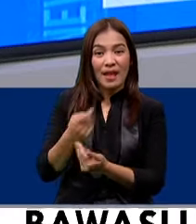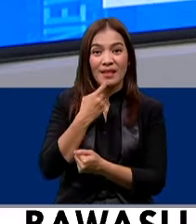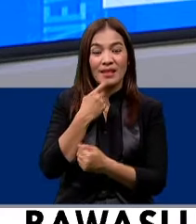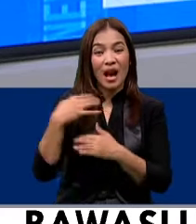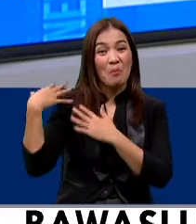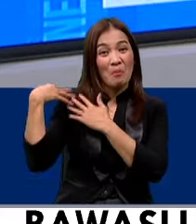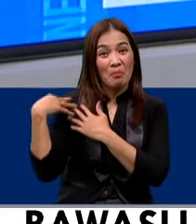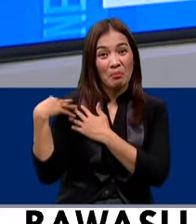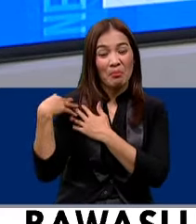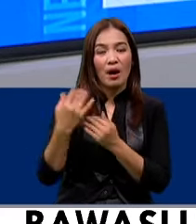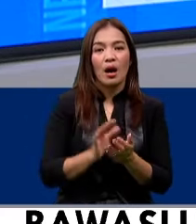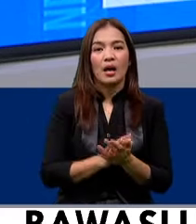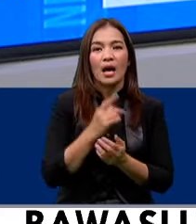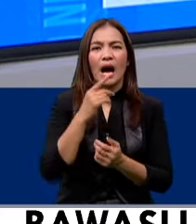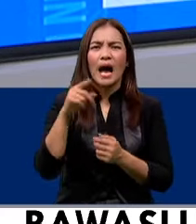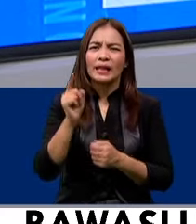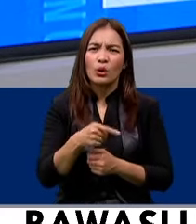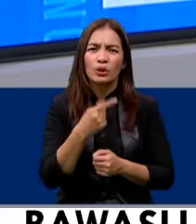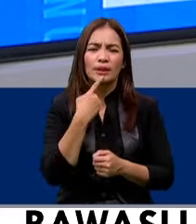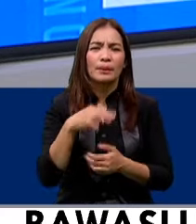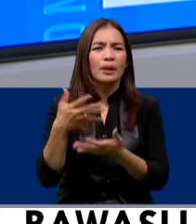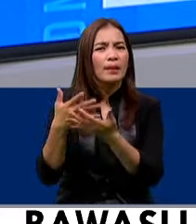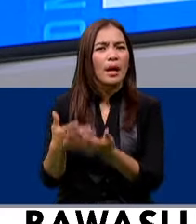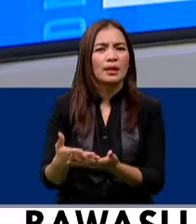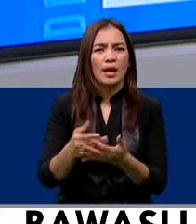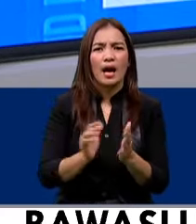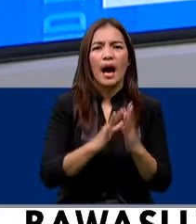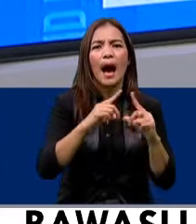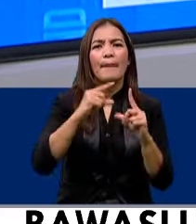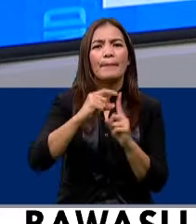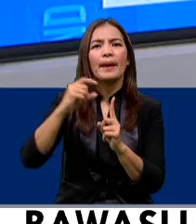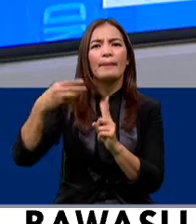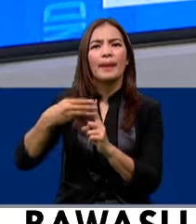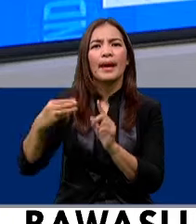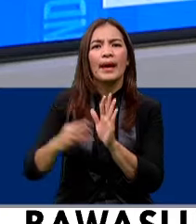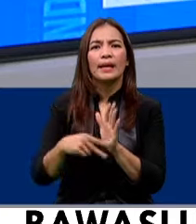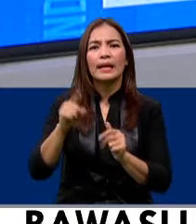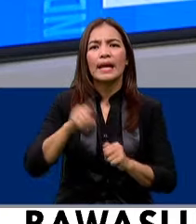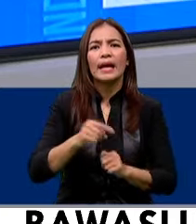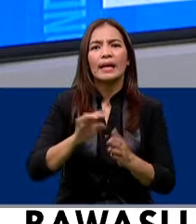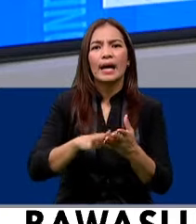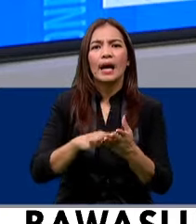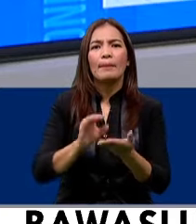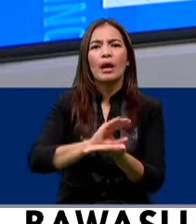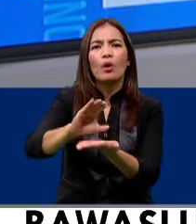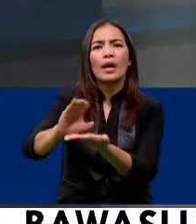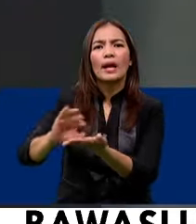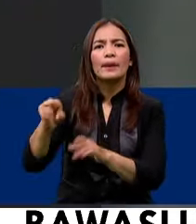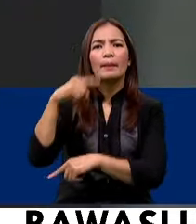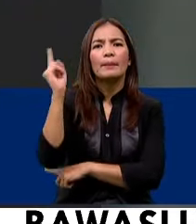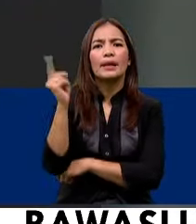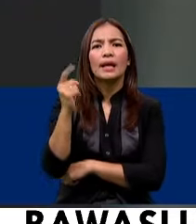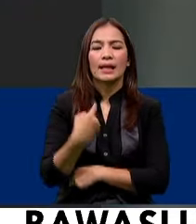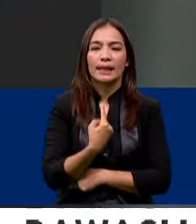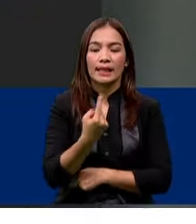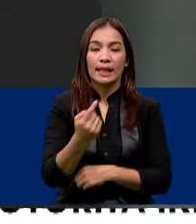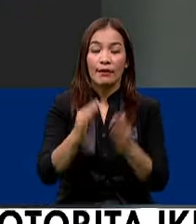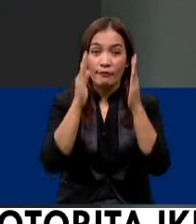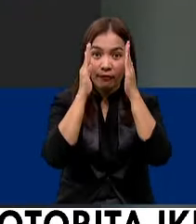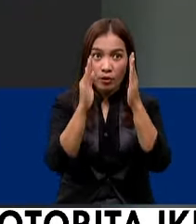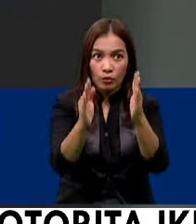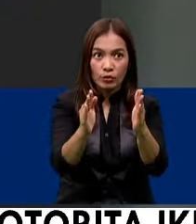e APBN atau beban keuangan pemerintah Mas Fitra Oke Eh kita fokus ke bebannya dulu ya dan